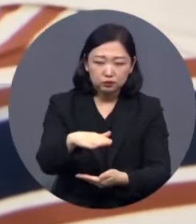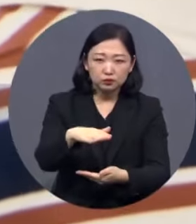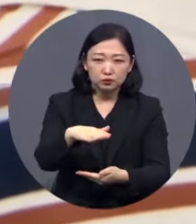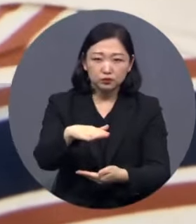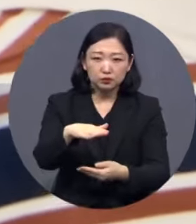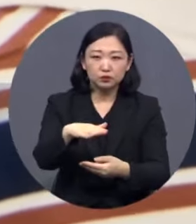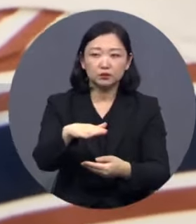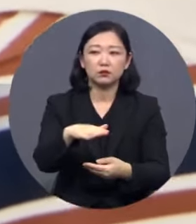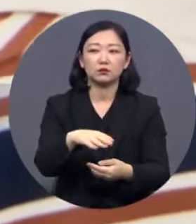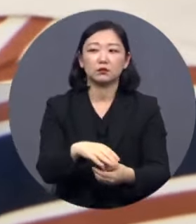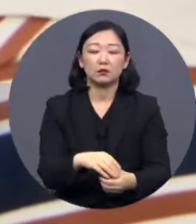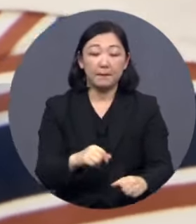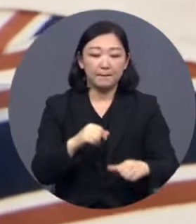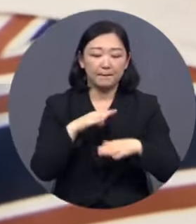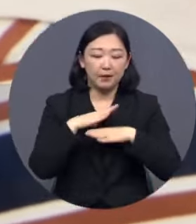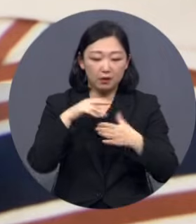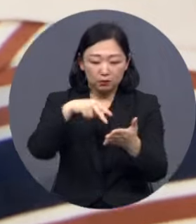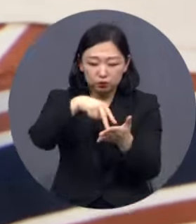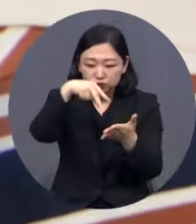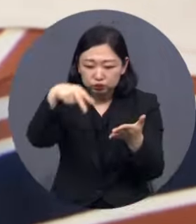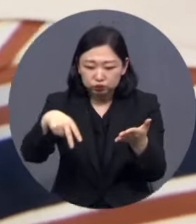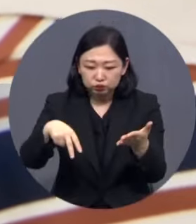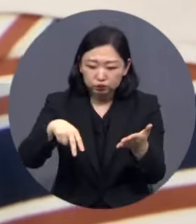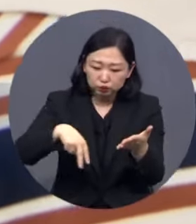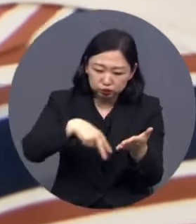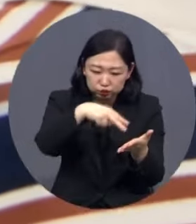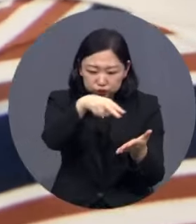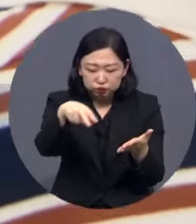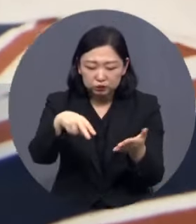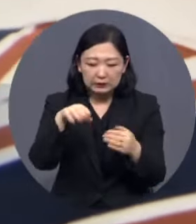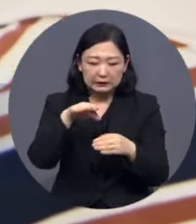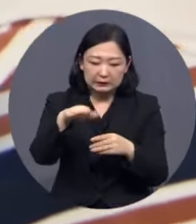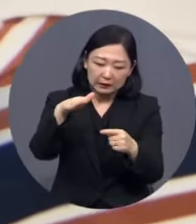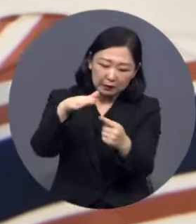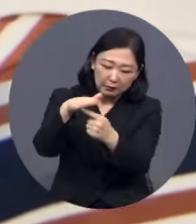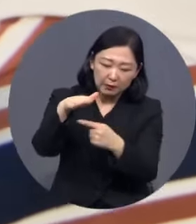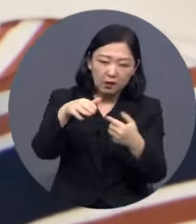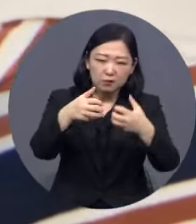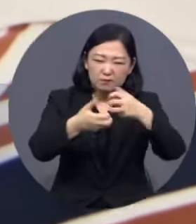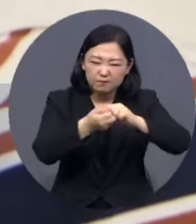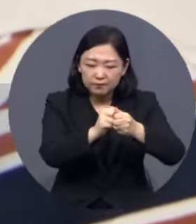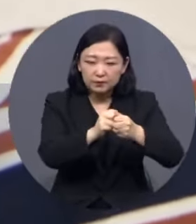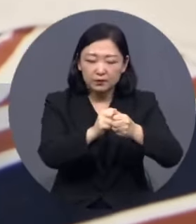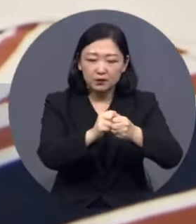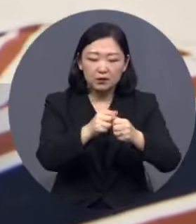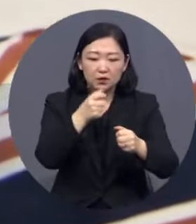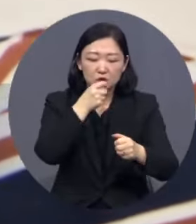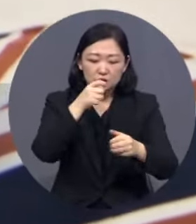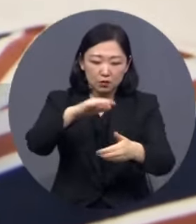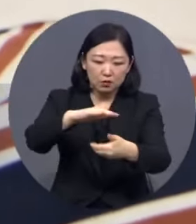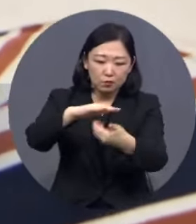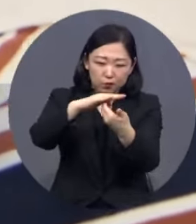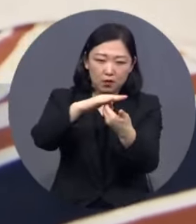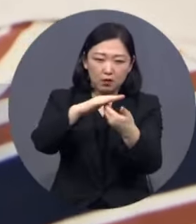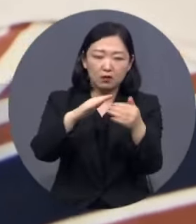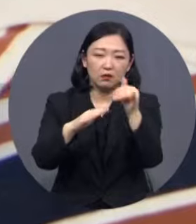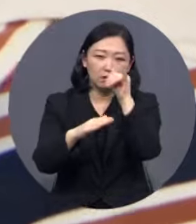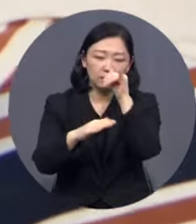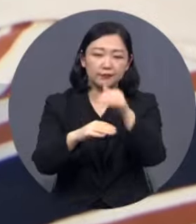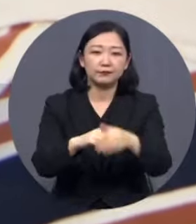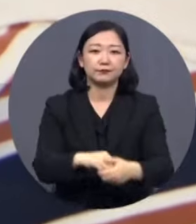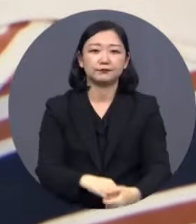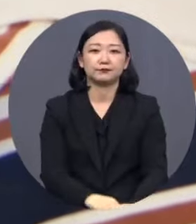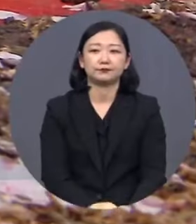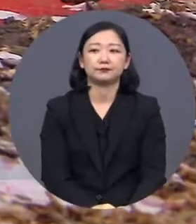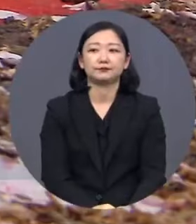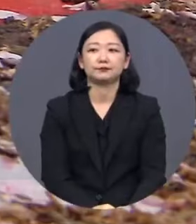떨어지더니 놀래가지고 나가서 봤더니 차는 이렇게 밑에 하부가 찌그러져 있고 저 맨홀 뚜껑이 올라와서